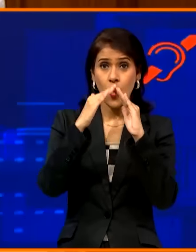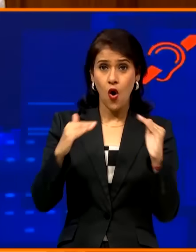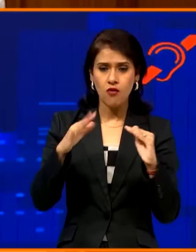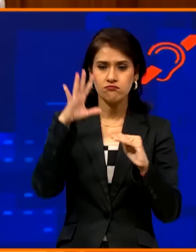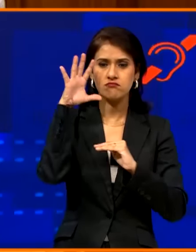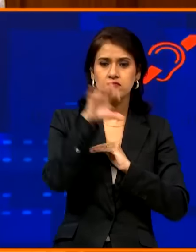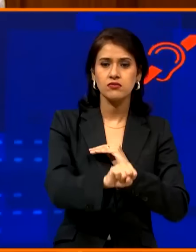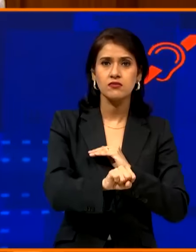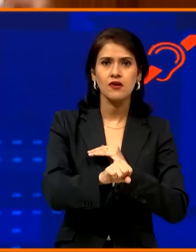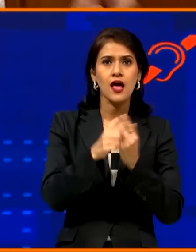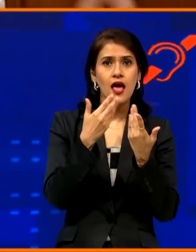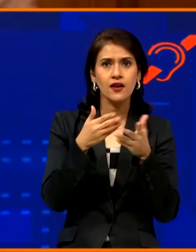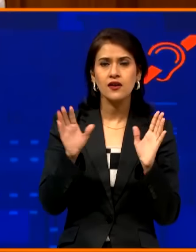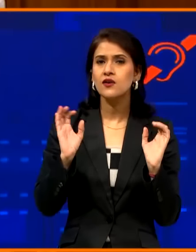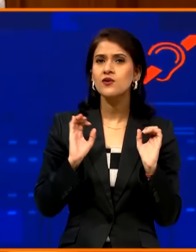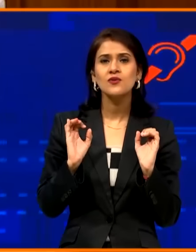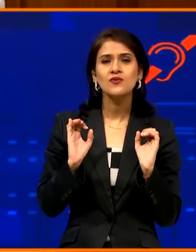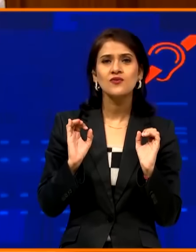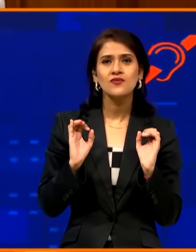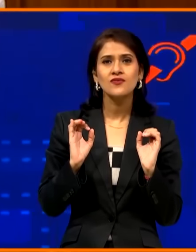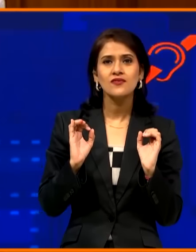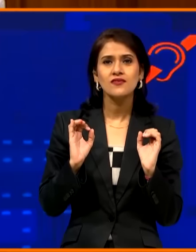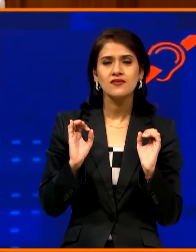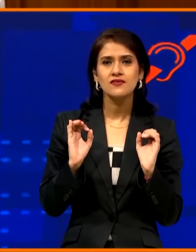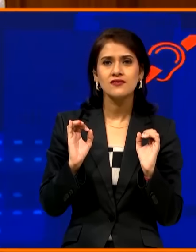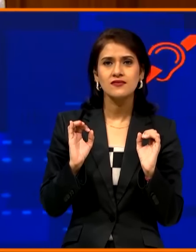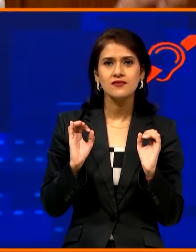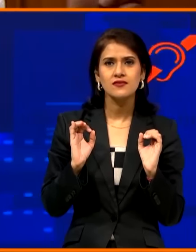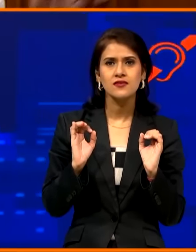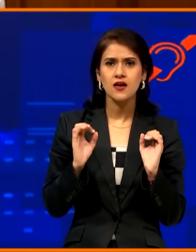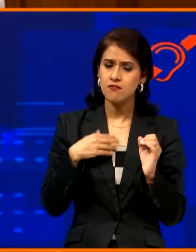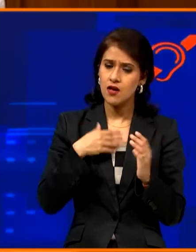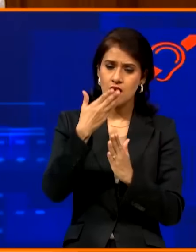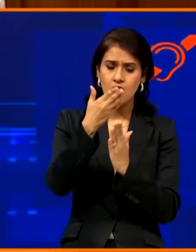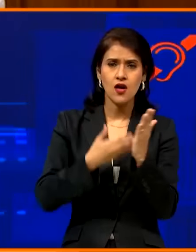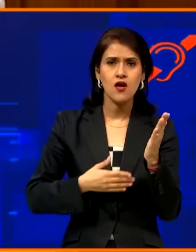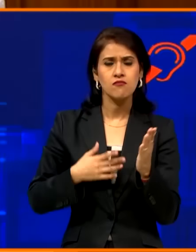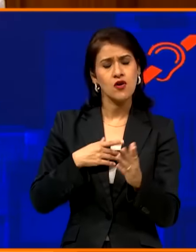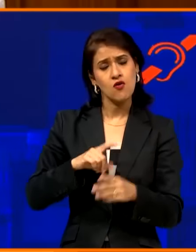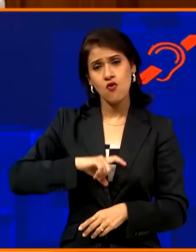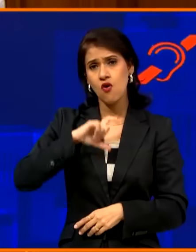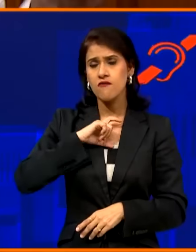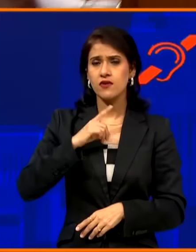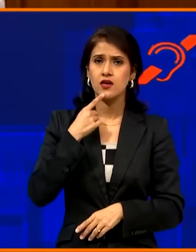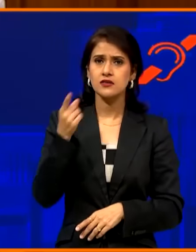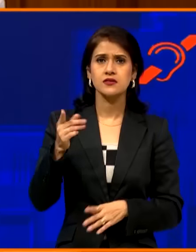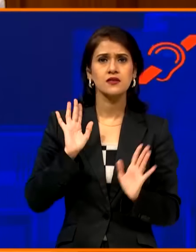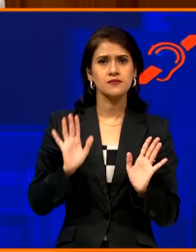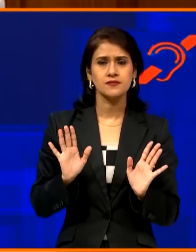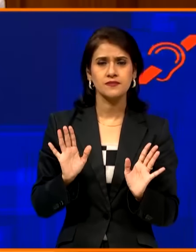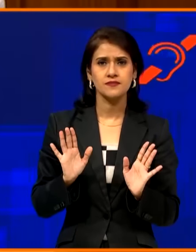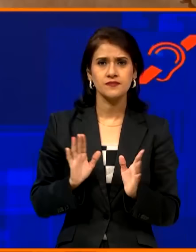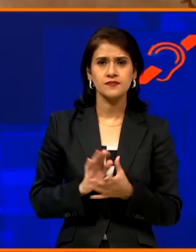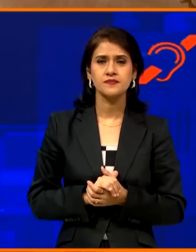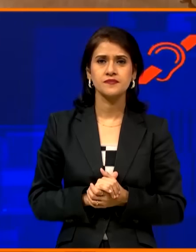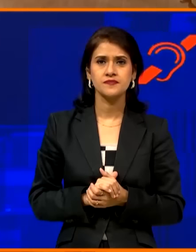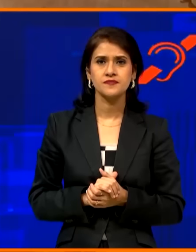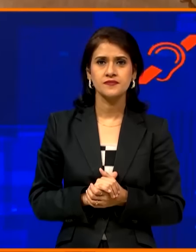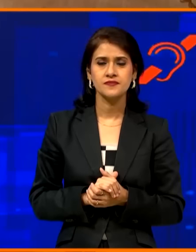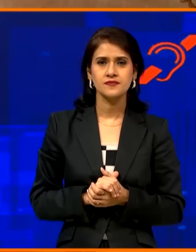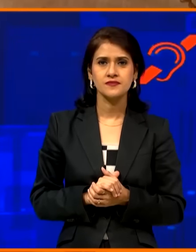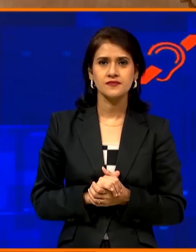कब्जा किया हो किसी के साथ ऐसा किया हो हम हम मैं पूरे कॉन्फिडेंस के साथ कहता हूं मैं वापस लूंगा अपनी बात